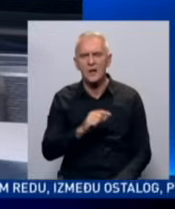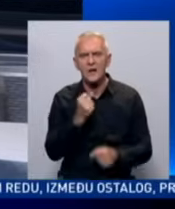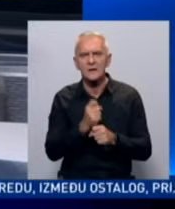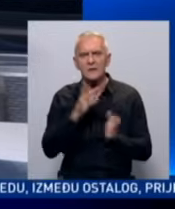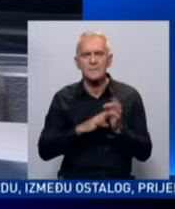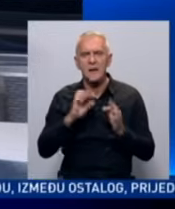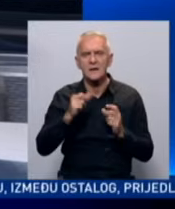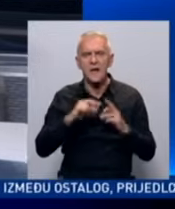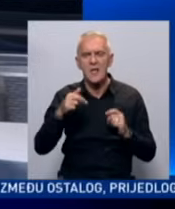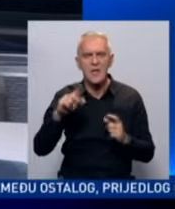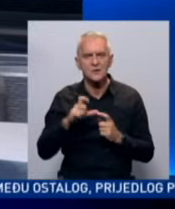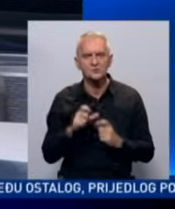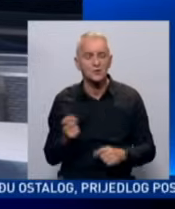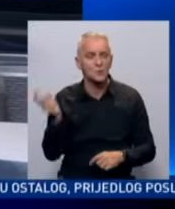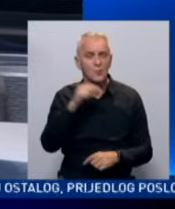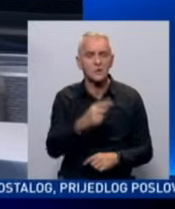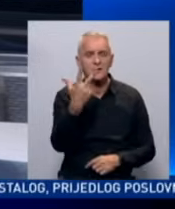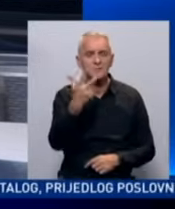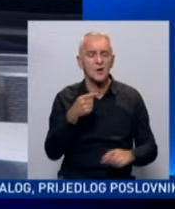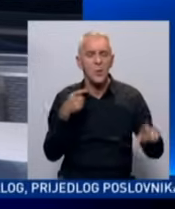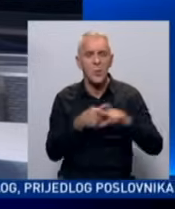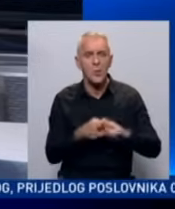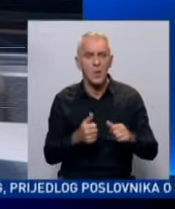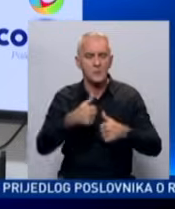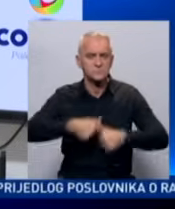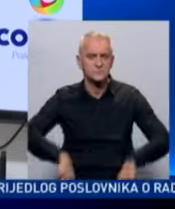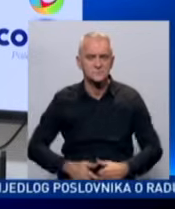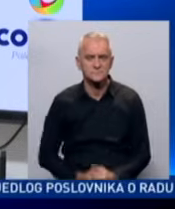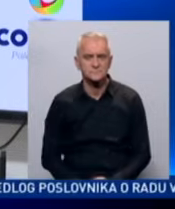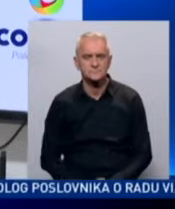Gimaraeš, koja u Mostar stiže sa 3 gola prednosti iz prvog meča.